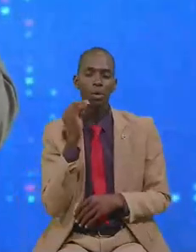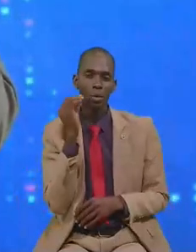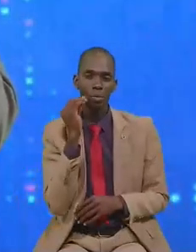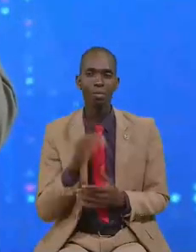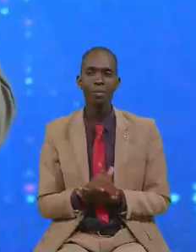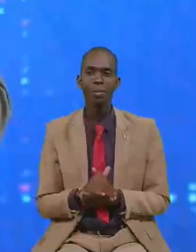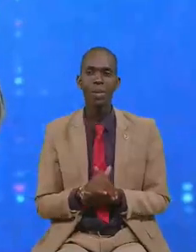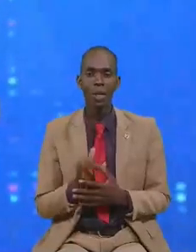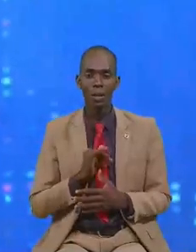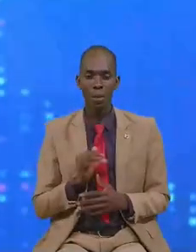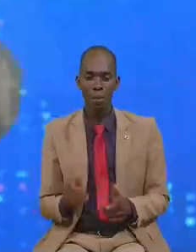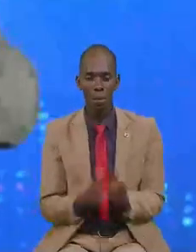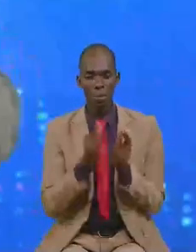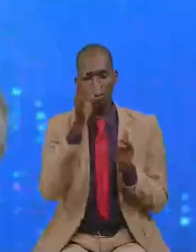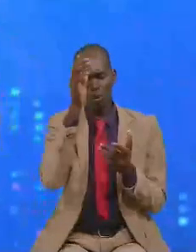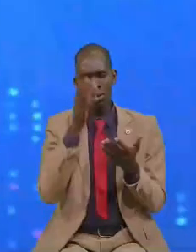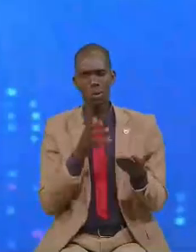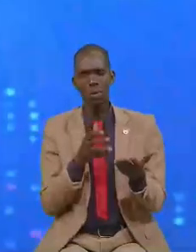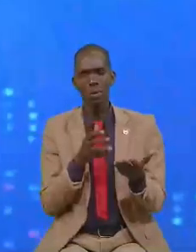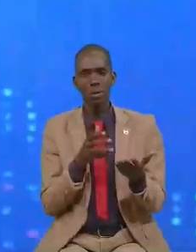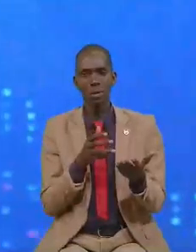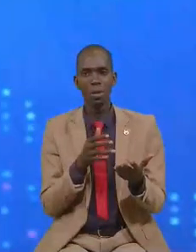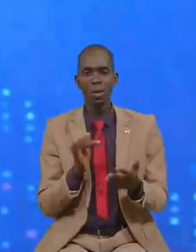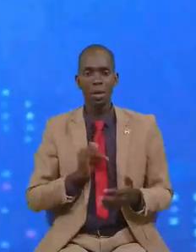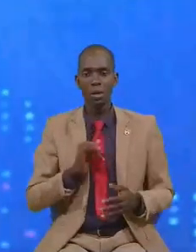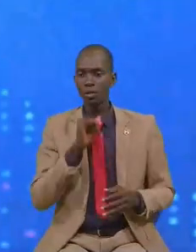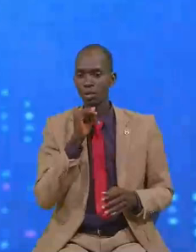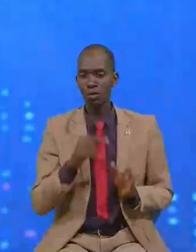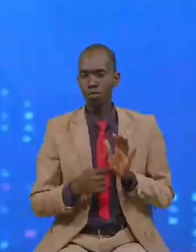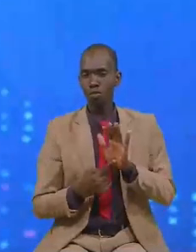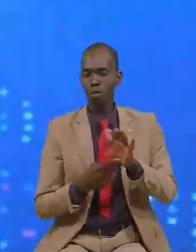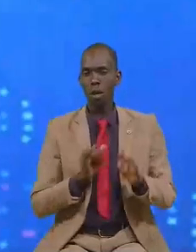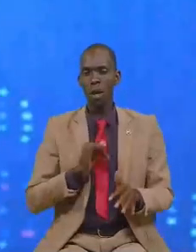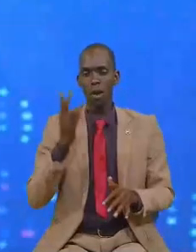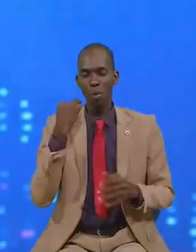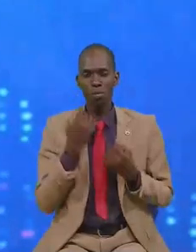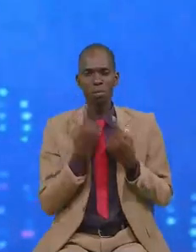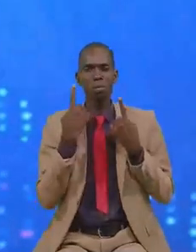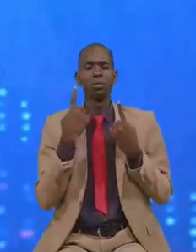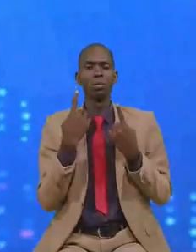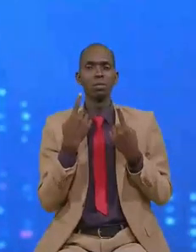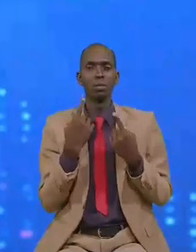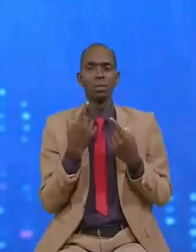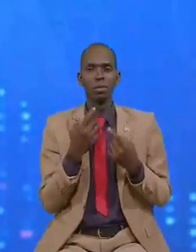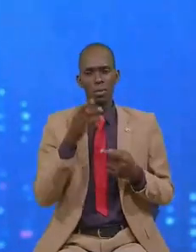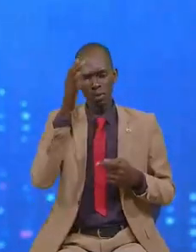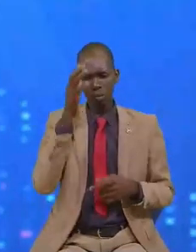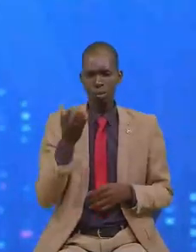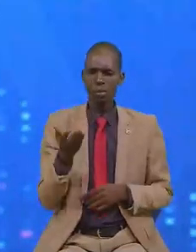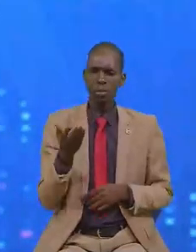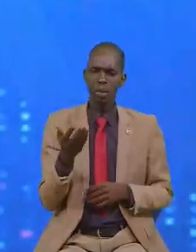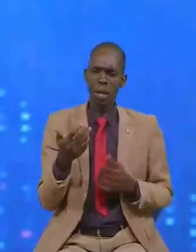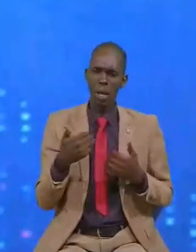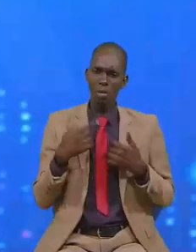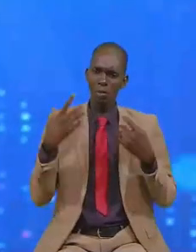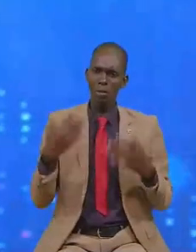vu. Je n'ai pas montré que j'étais surpris. Hein. Il a dit, ah, vous avez fini aujourd'hui?